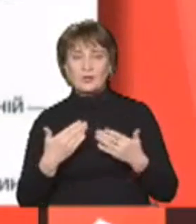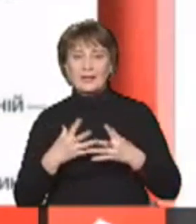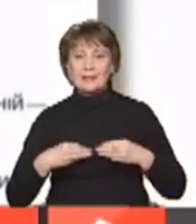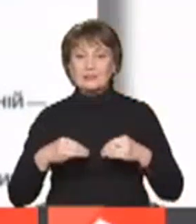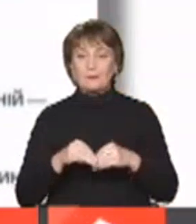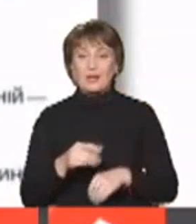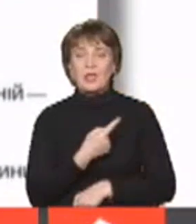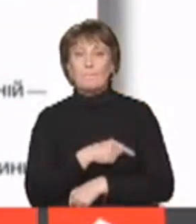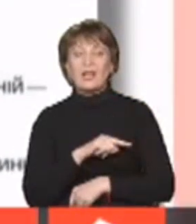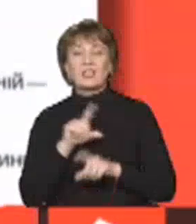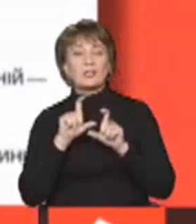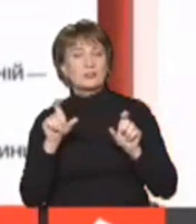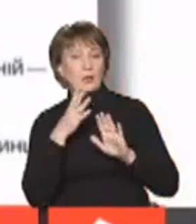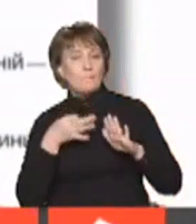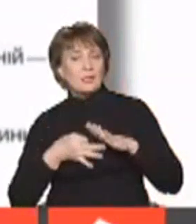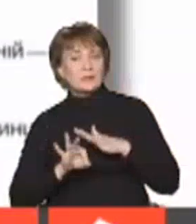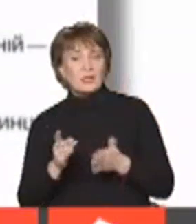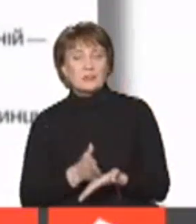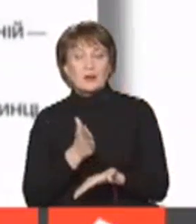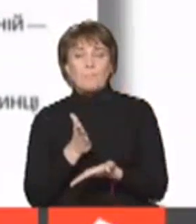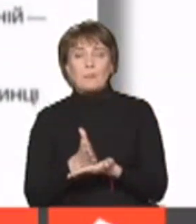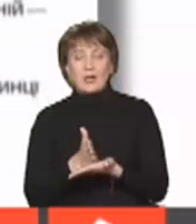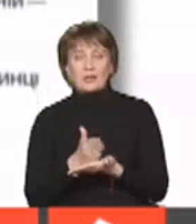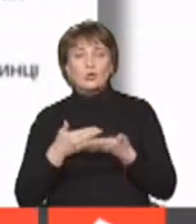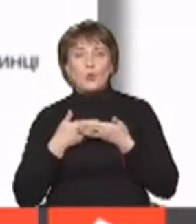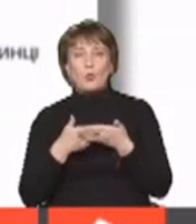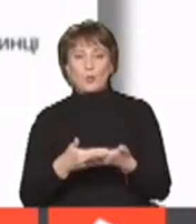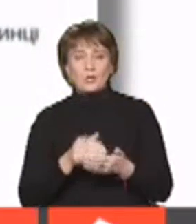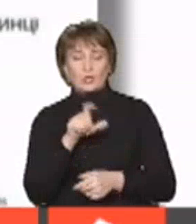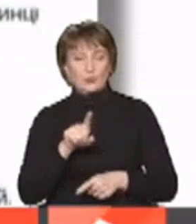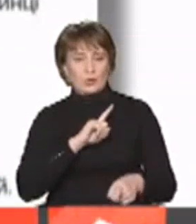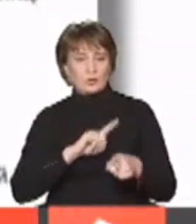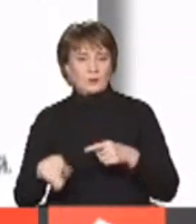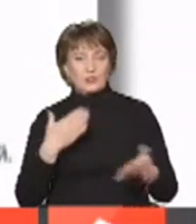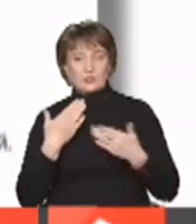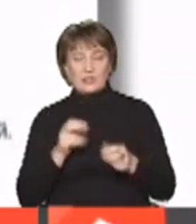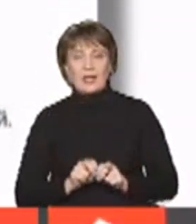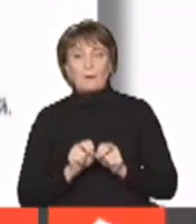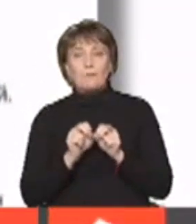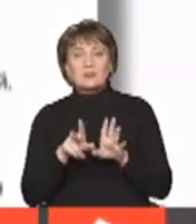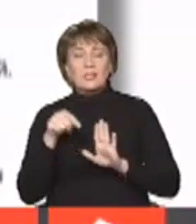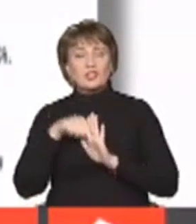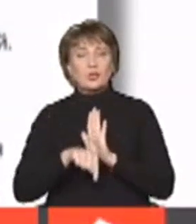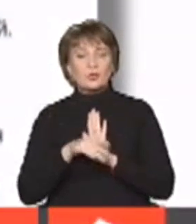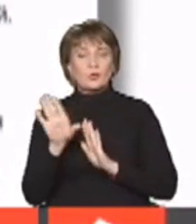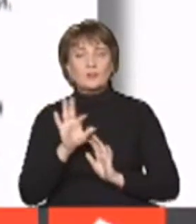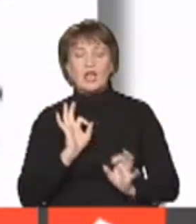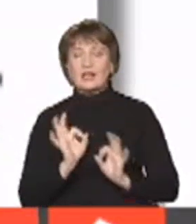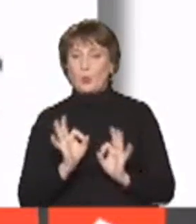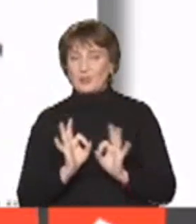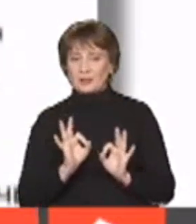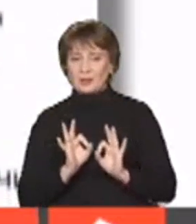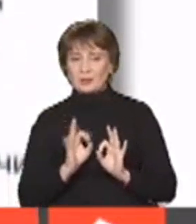сімейної медицини. Підказки мають допомогти людям швидше реагувати на небезпечні ознаки. Усі рекомендації розробляли на